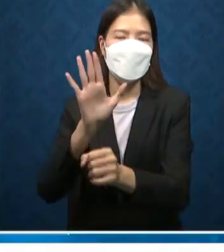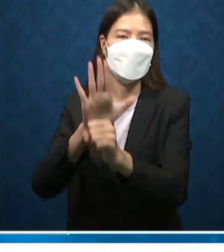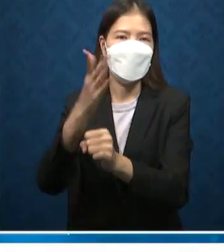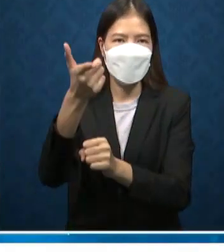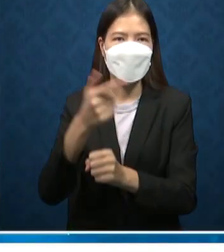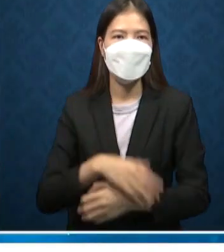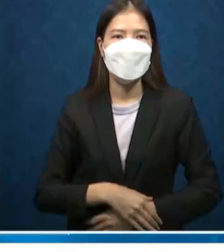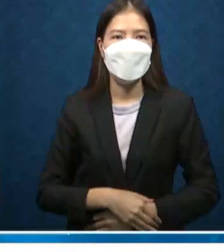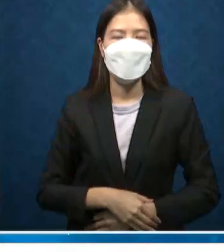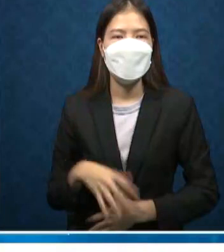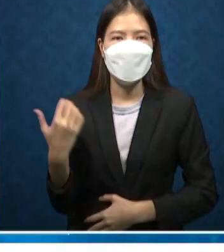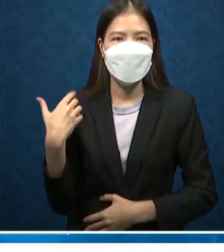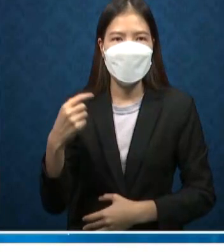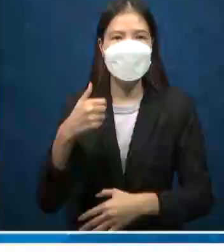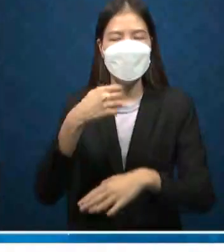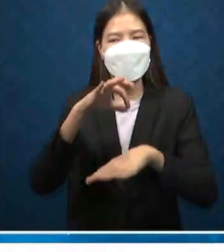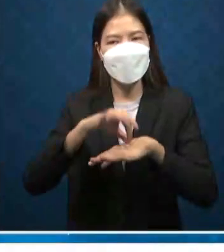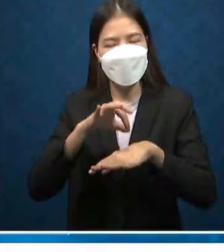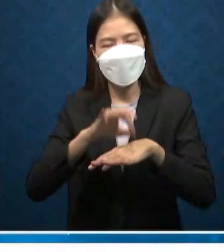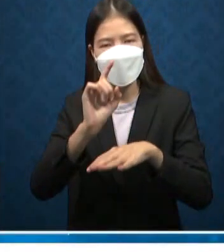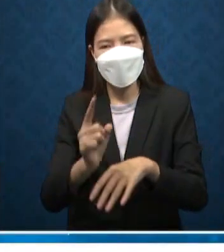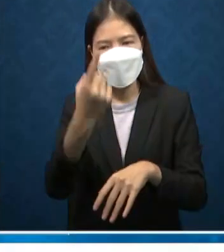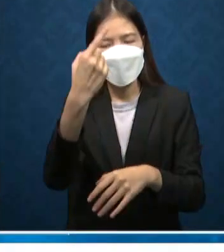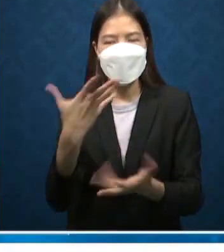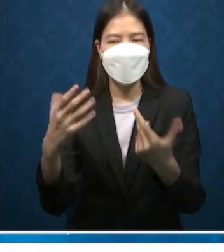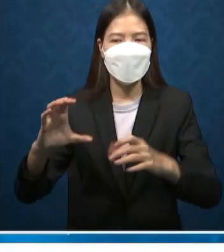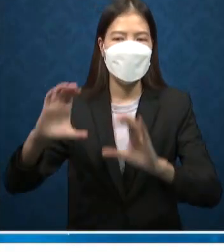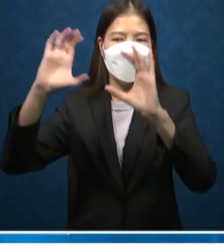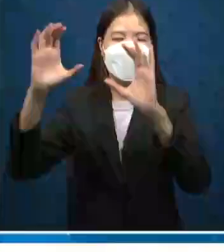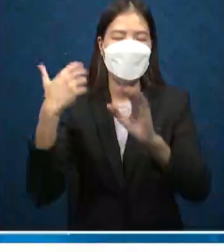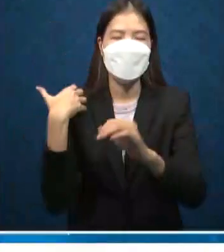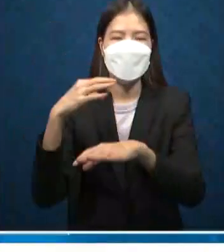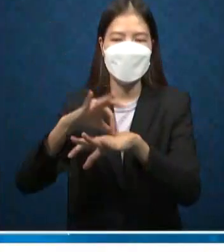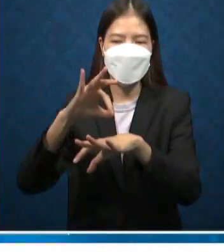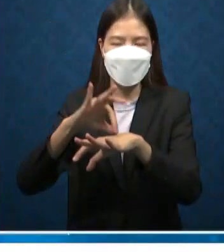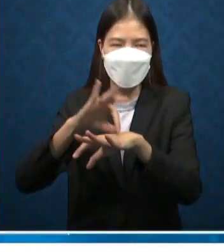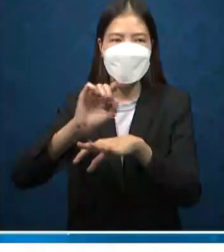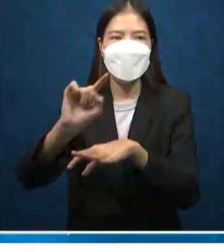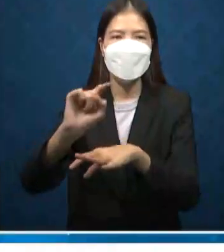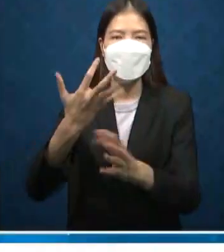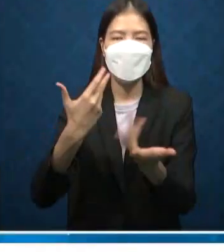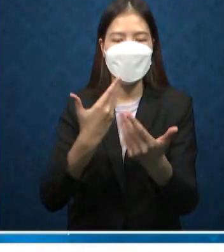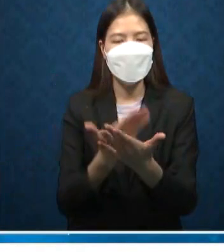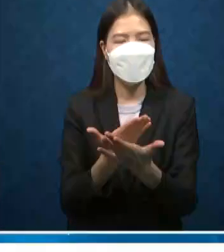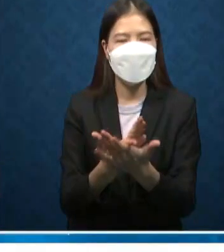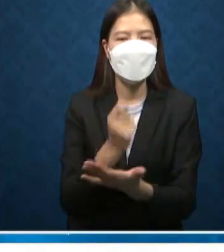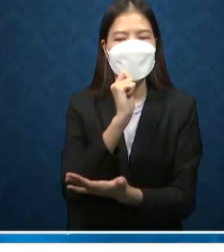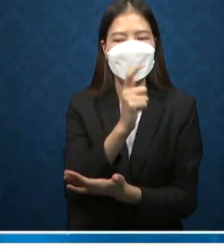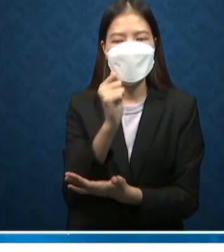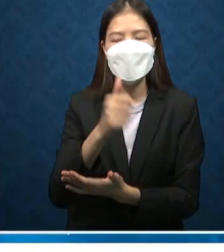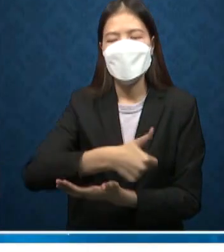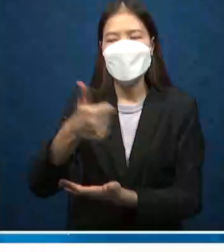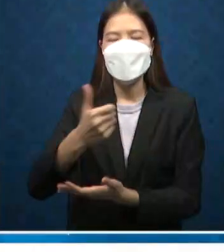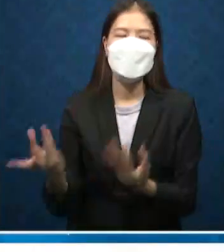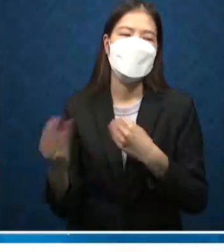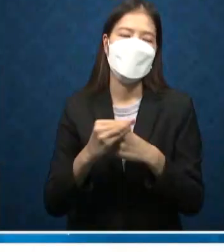าวบ้างอัตราใหม่การแต่งตั้งข้าราชการให้รับเงินประจำตำแหน่งรวมทั้งค่าใช้จ่ายอื่นๆที่เพิ่มเติมตาม